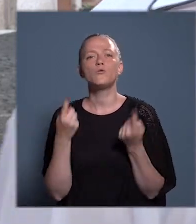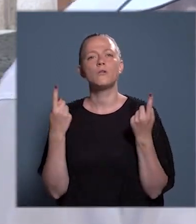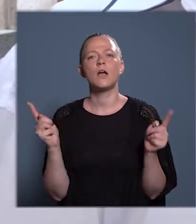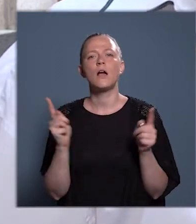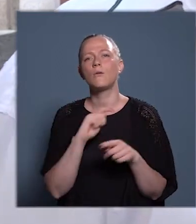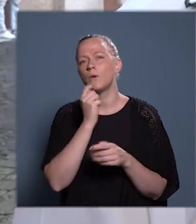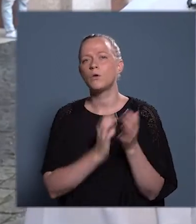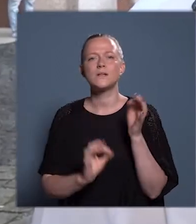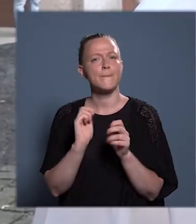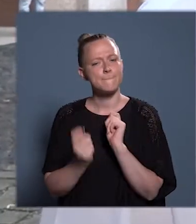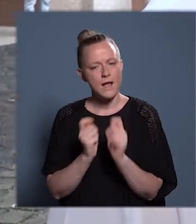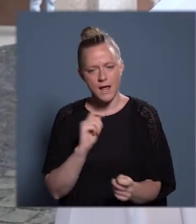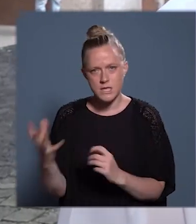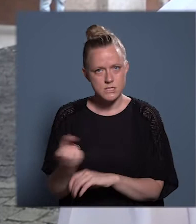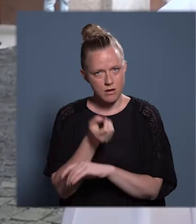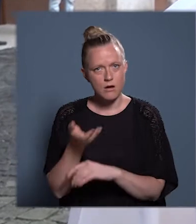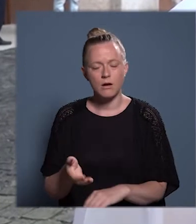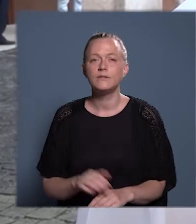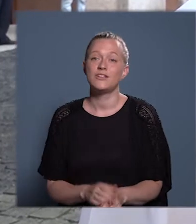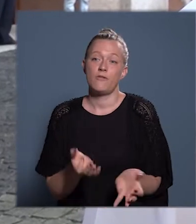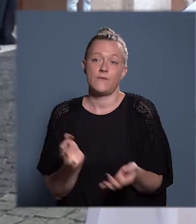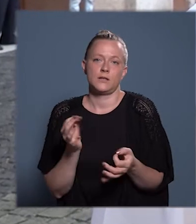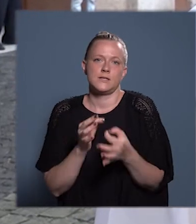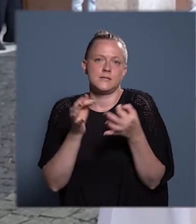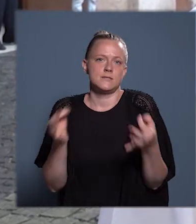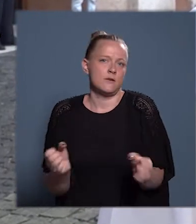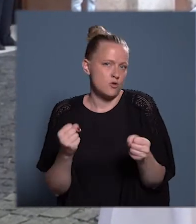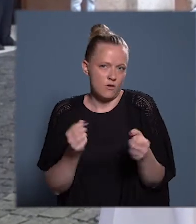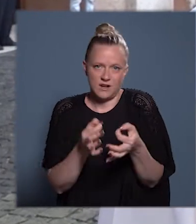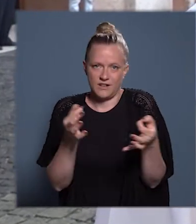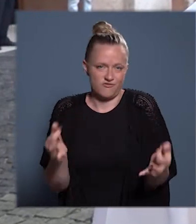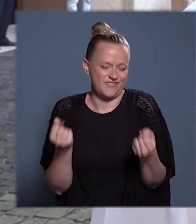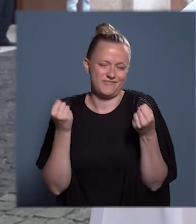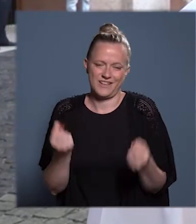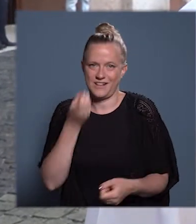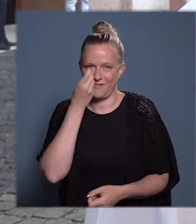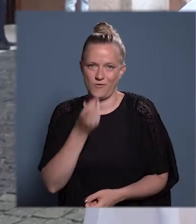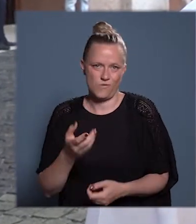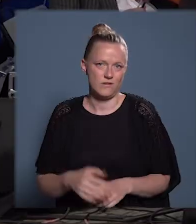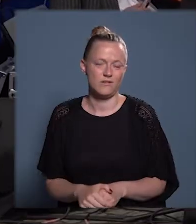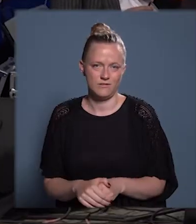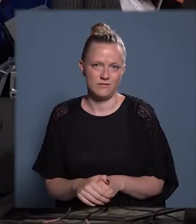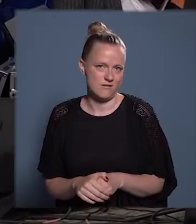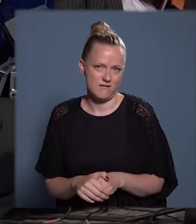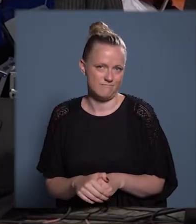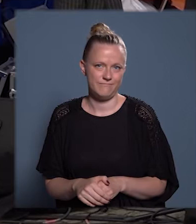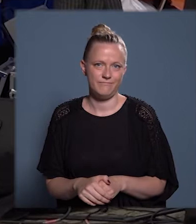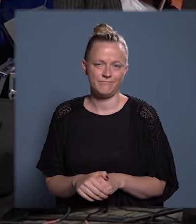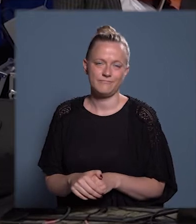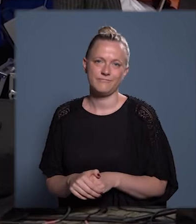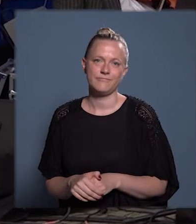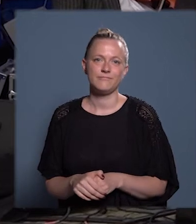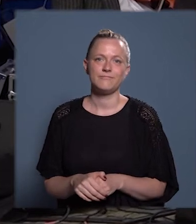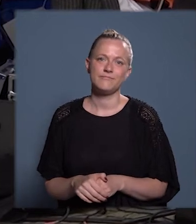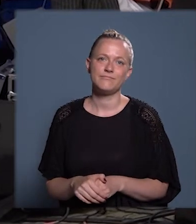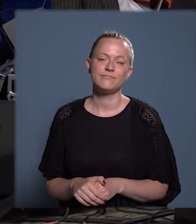pályázatot, és hát felkészülés nélkül, gyakorlás nélkül nehezen menne a dolog.